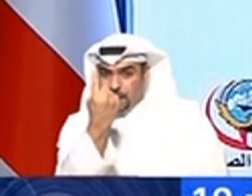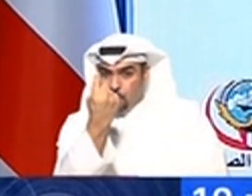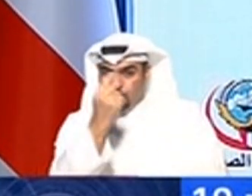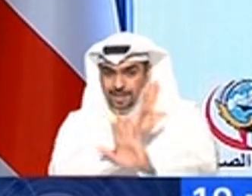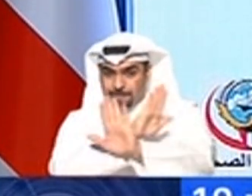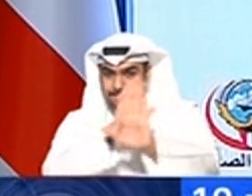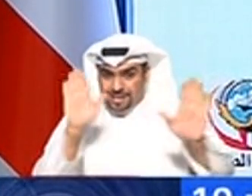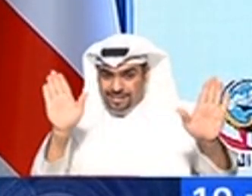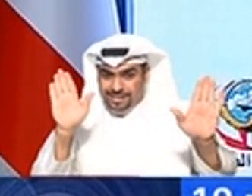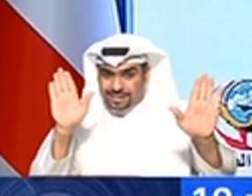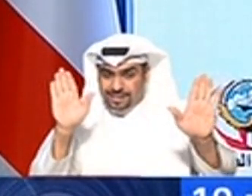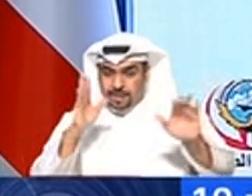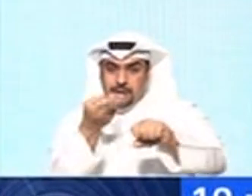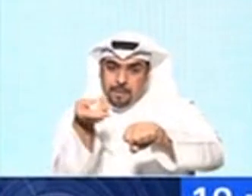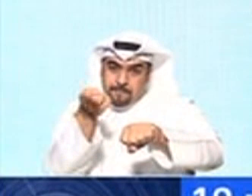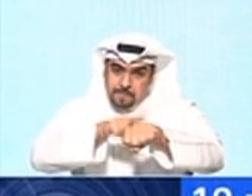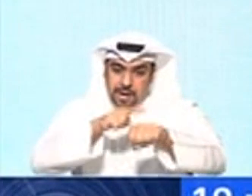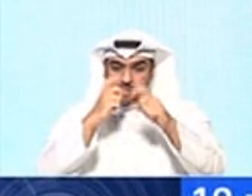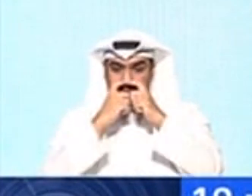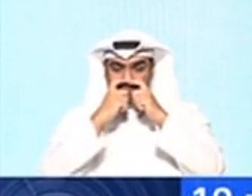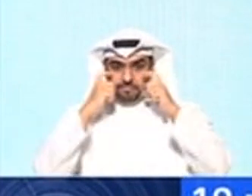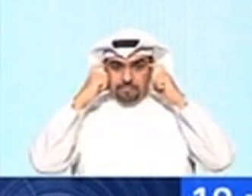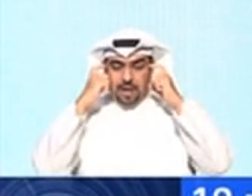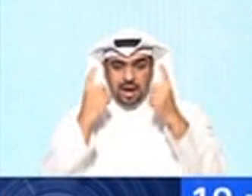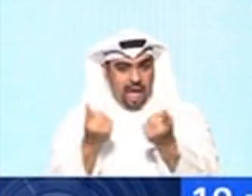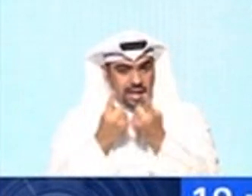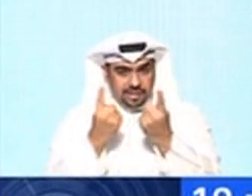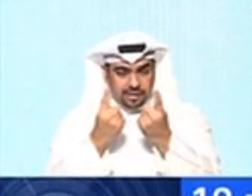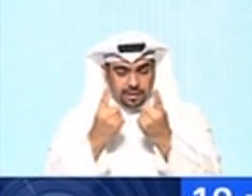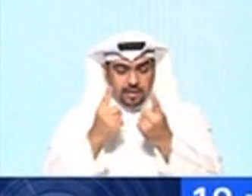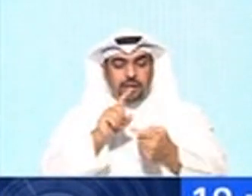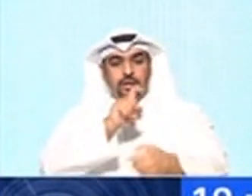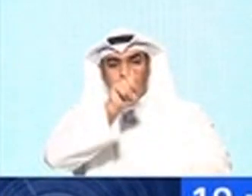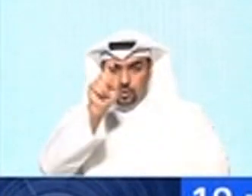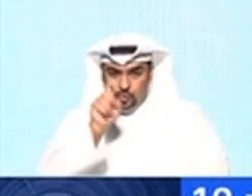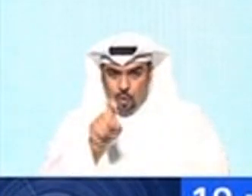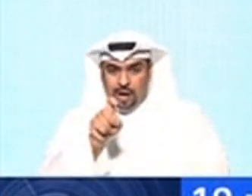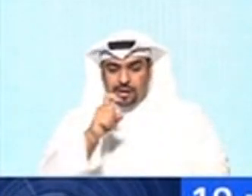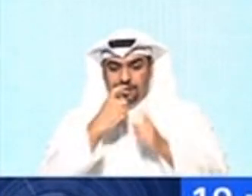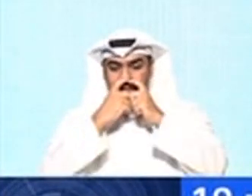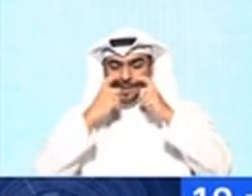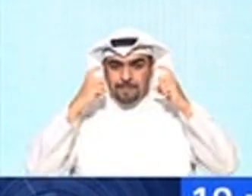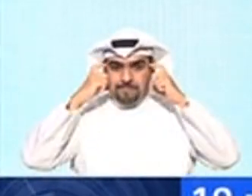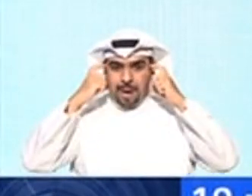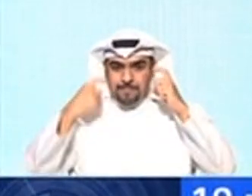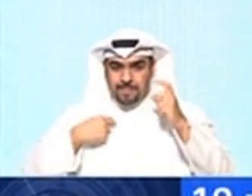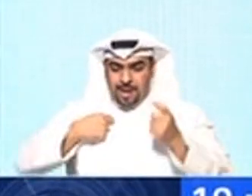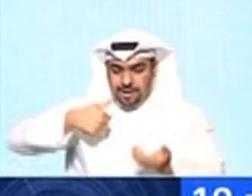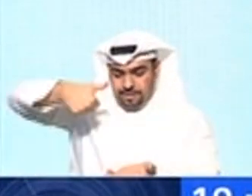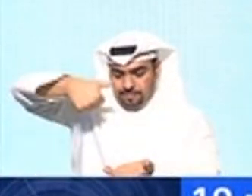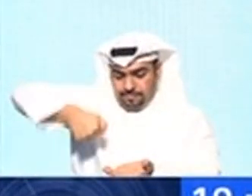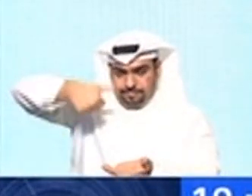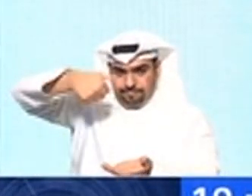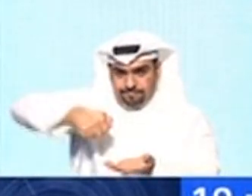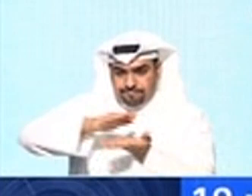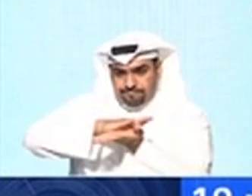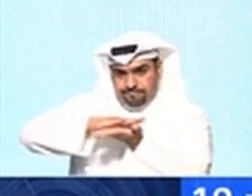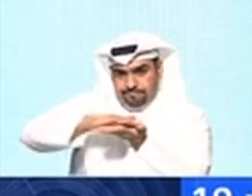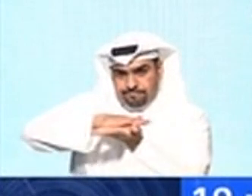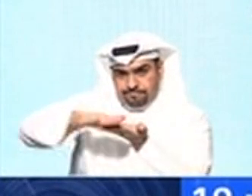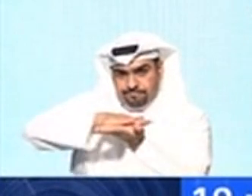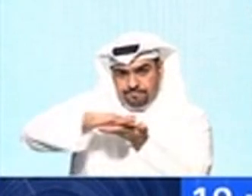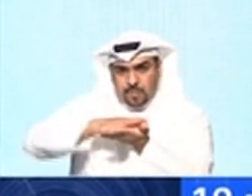اليدين؟ الإجابة هو لا يمكن إعادة استخدام كمام الوجه سواء كان الكمام